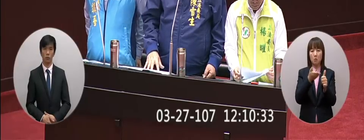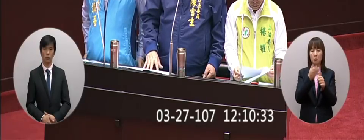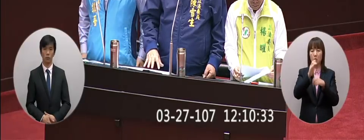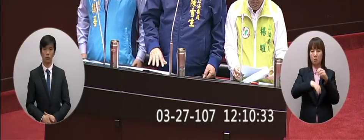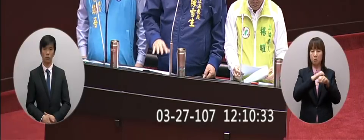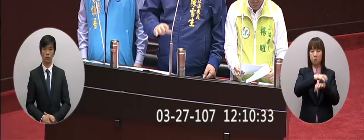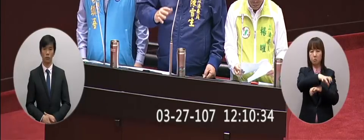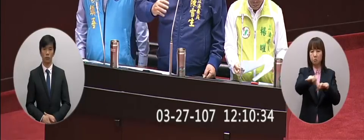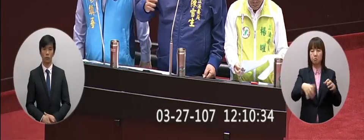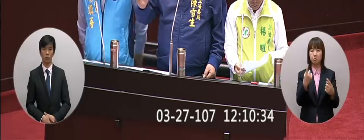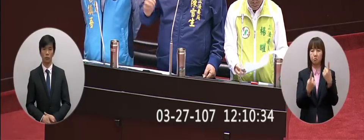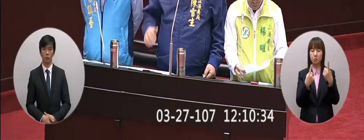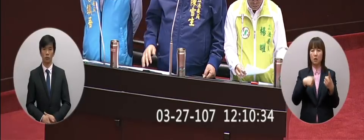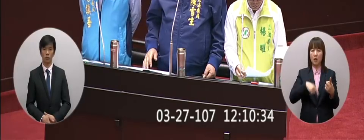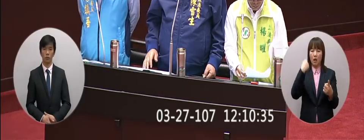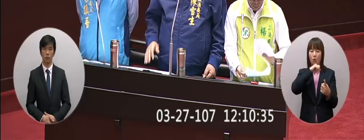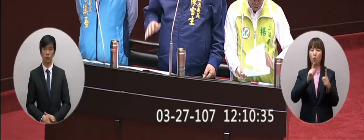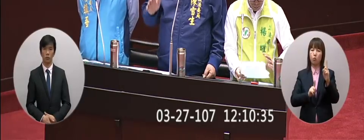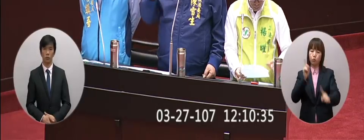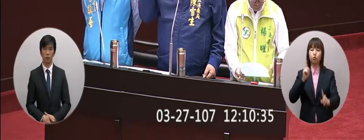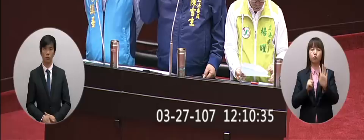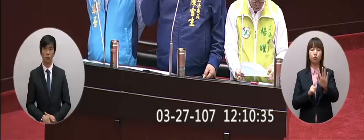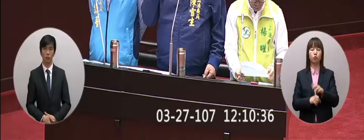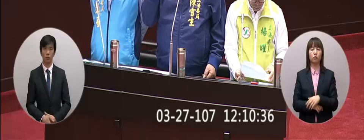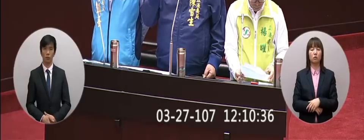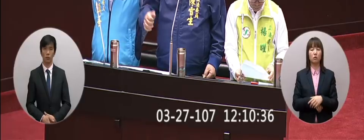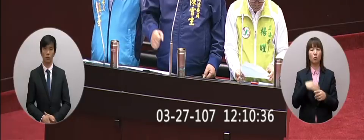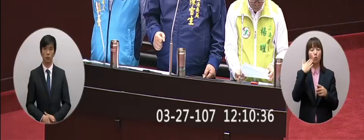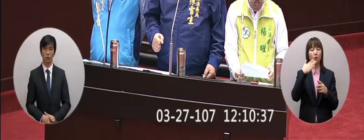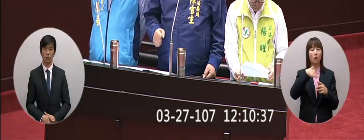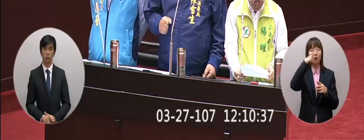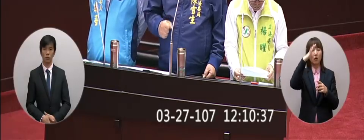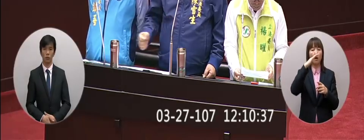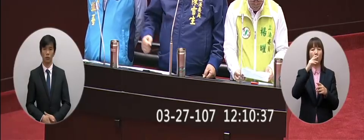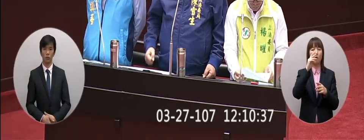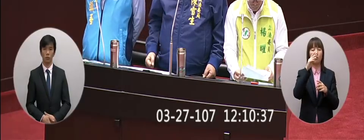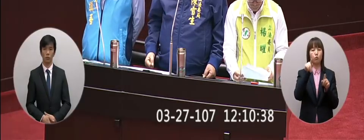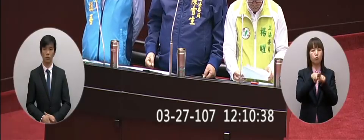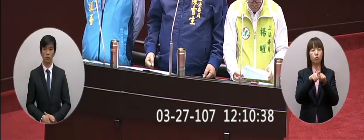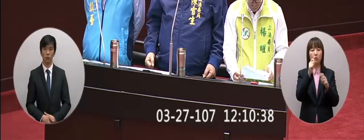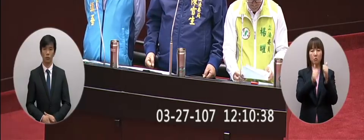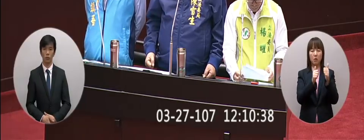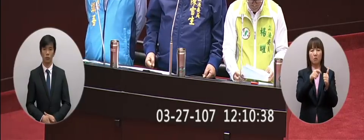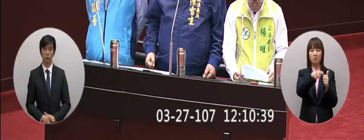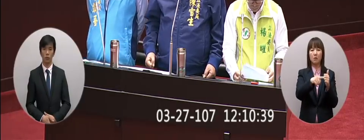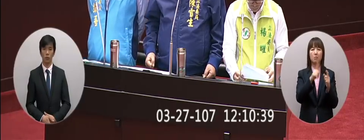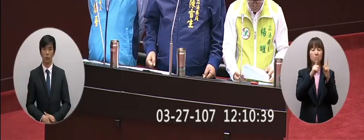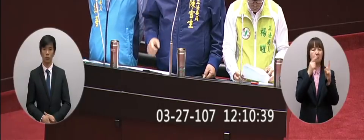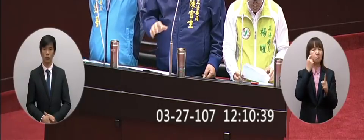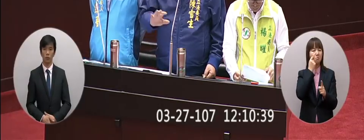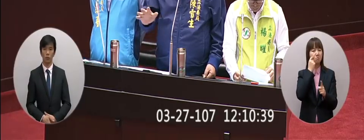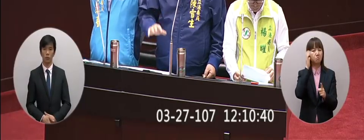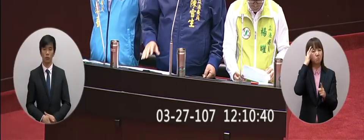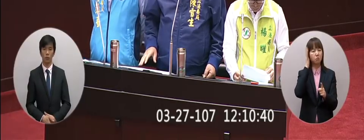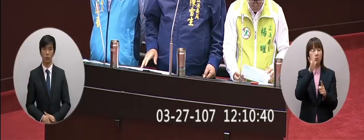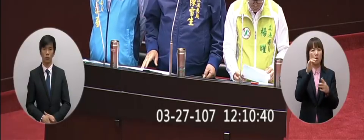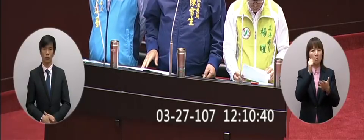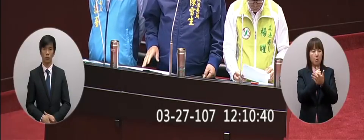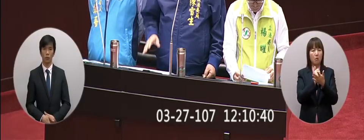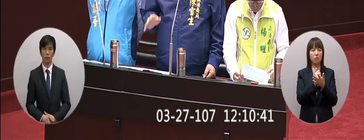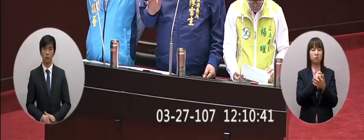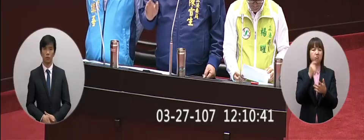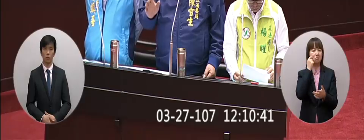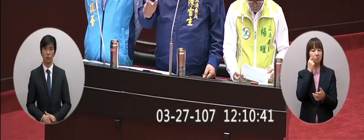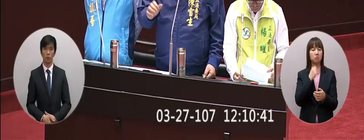啊，不如跟台湾差很多，所以高普考啊是非常难考的，非常非常不容易考